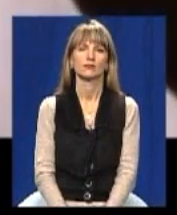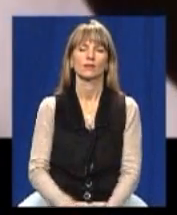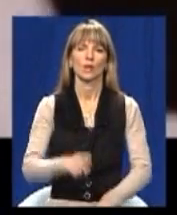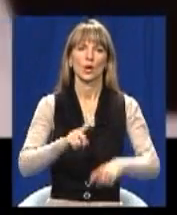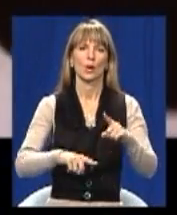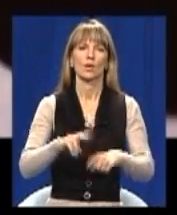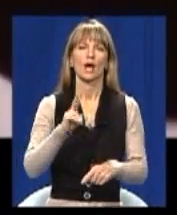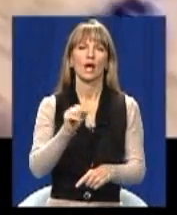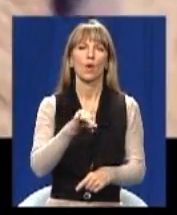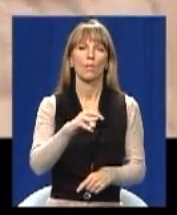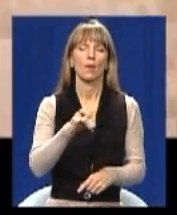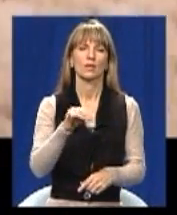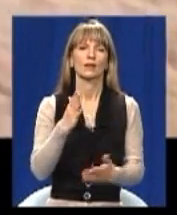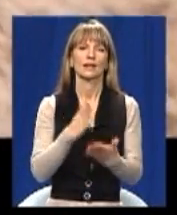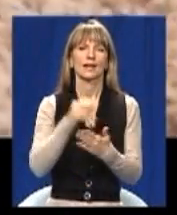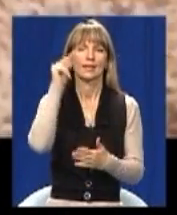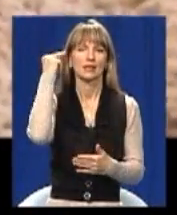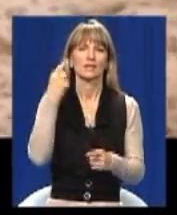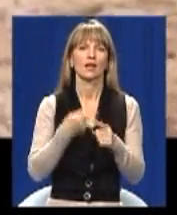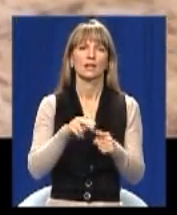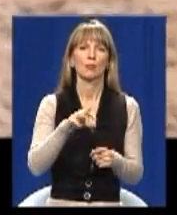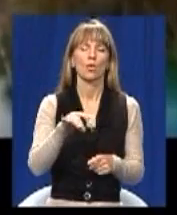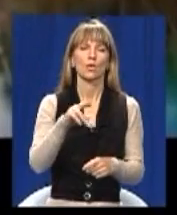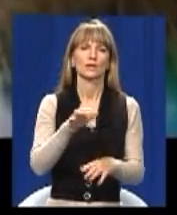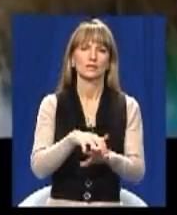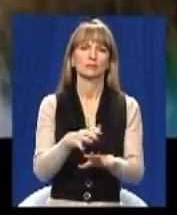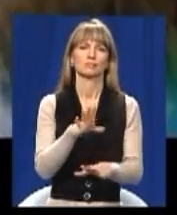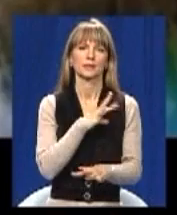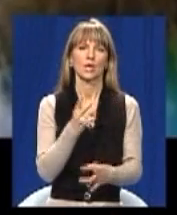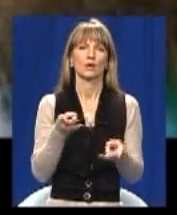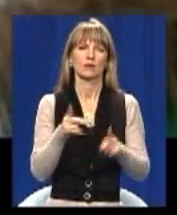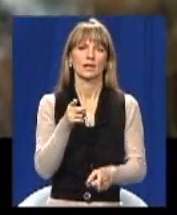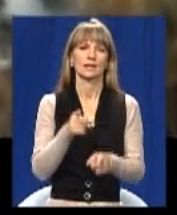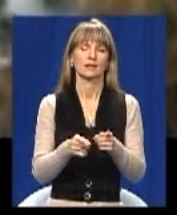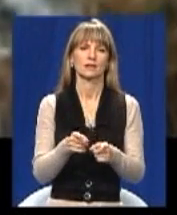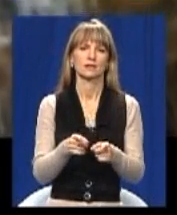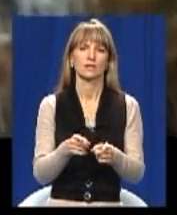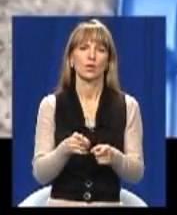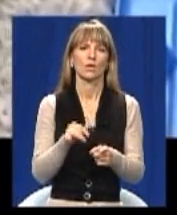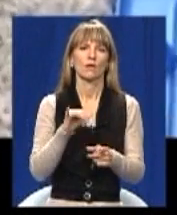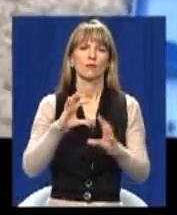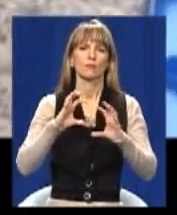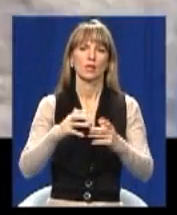Батьківщиною каомани є Китай. Ця порода кішок була та залишається найрідкіснішою у світі.